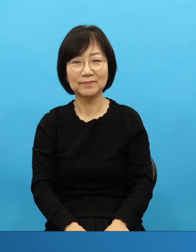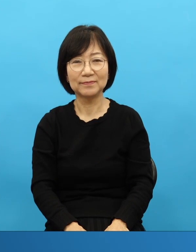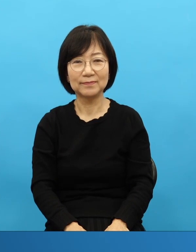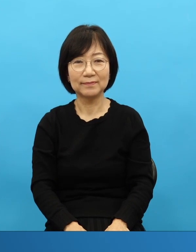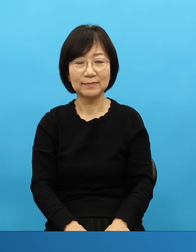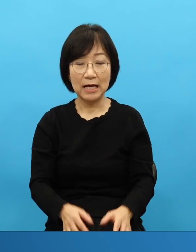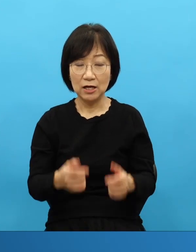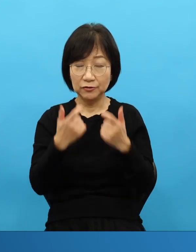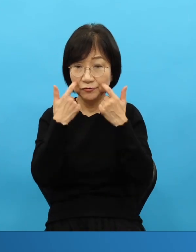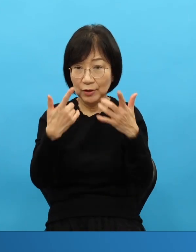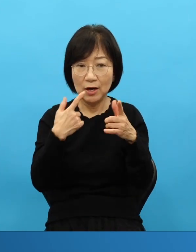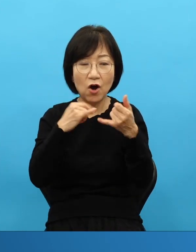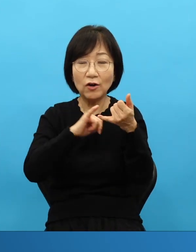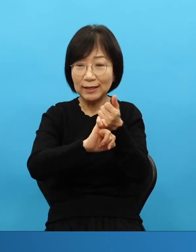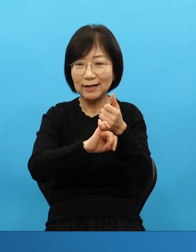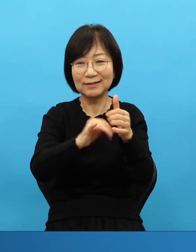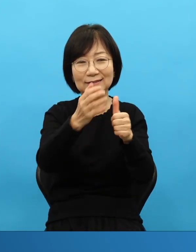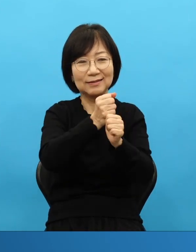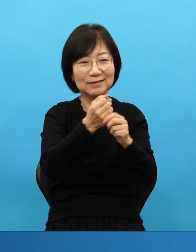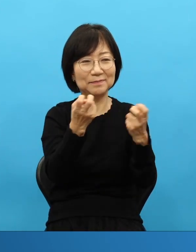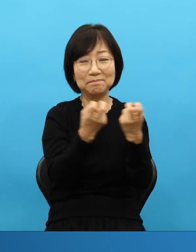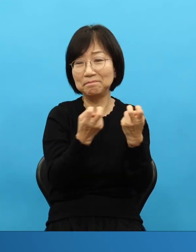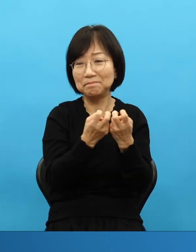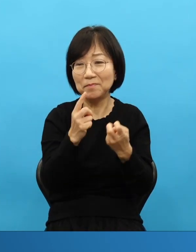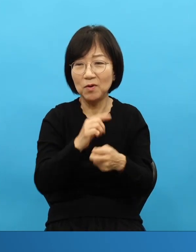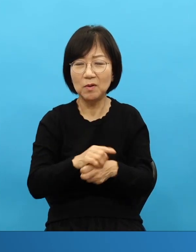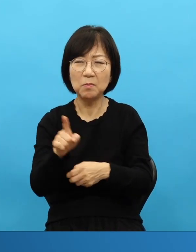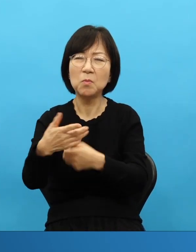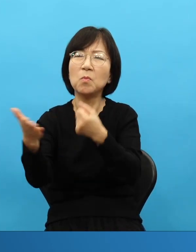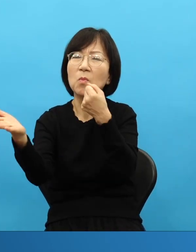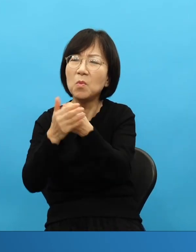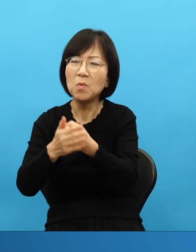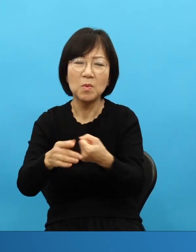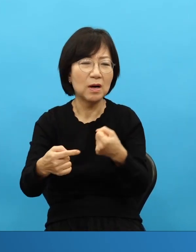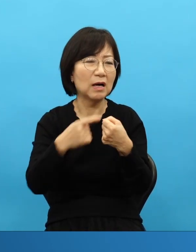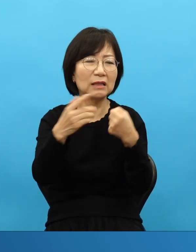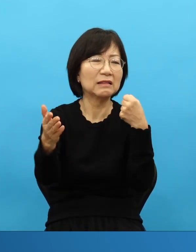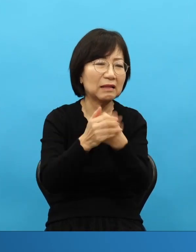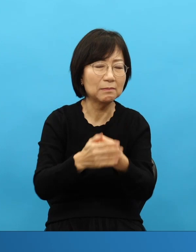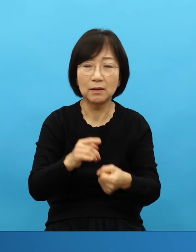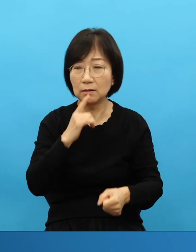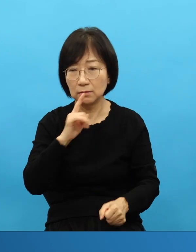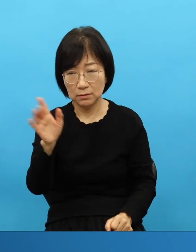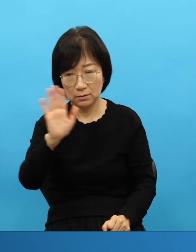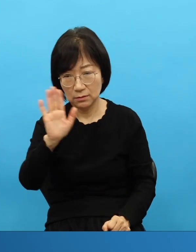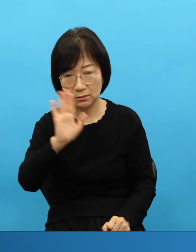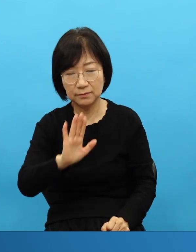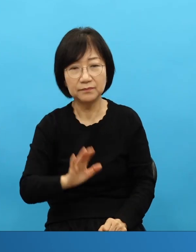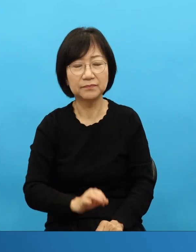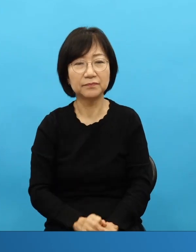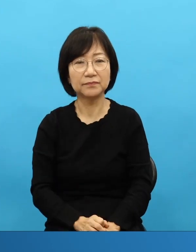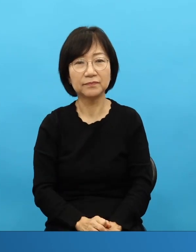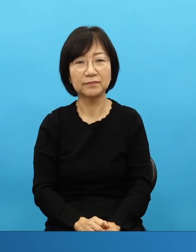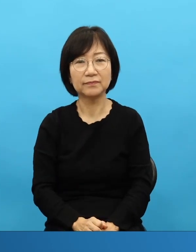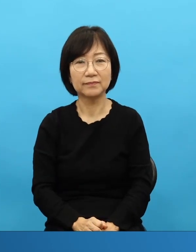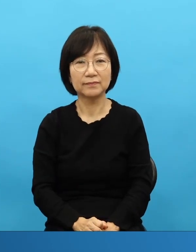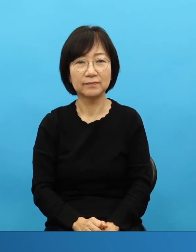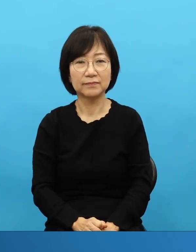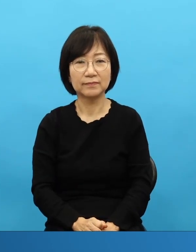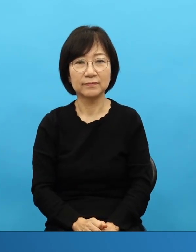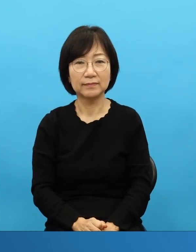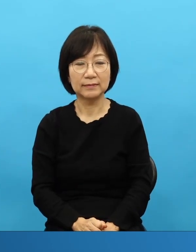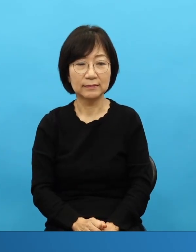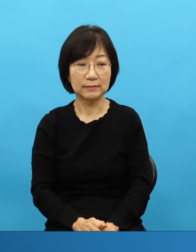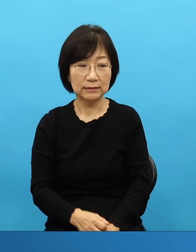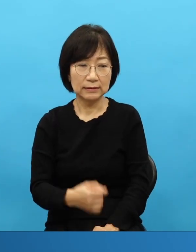언어장 방법입니다. 뭐 때문에가 아닙니다. And so we have to restore these few accurate terms and hold the accurate covenant. It's not because of this. 여러분이 아니면 안 되는